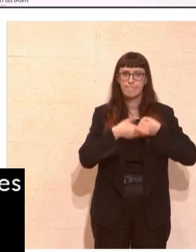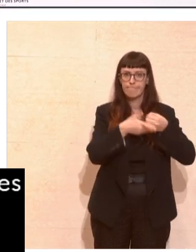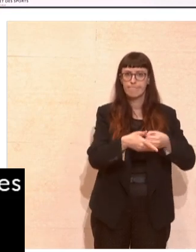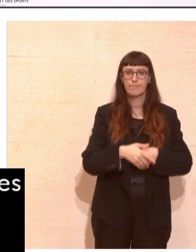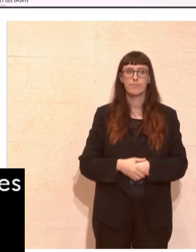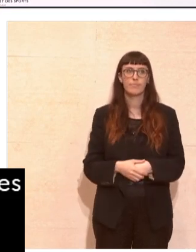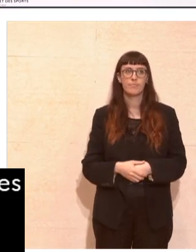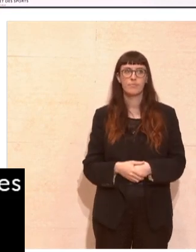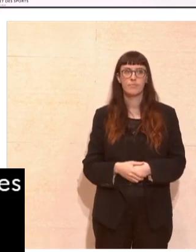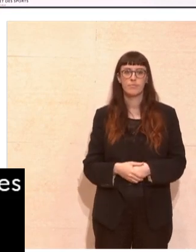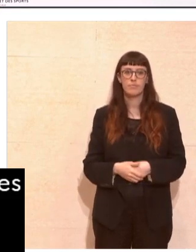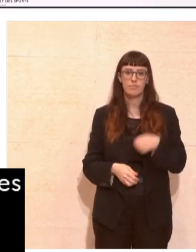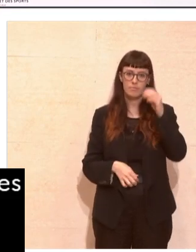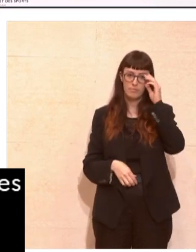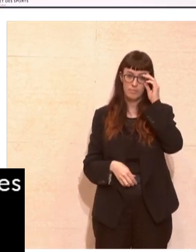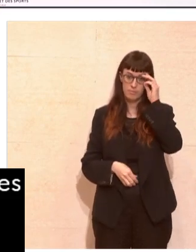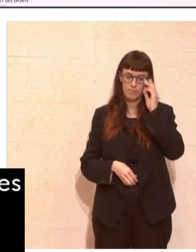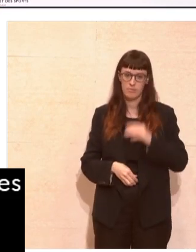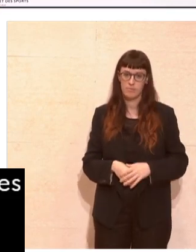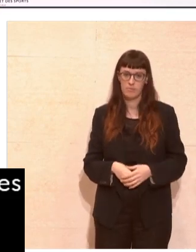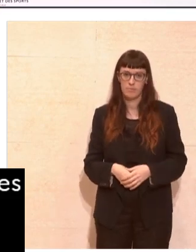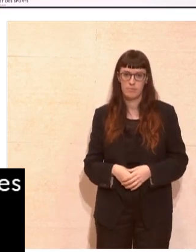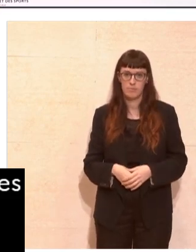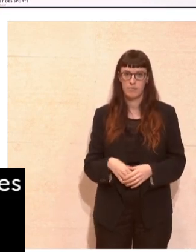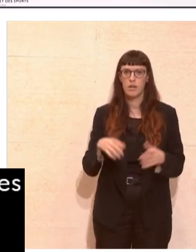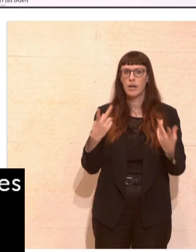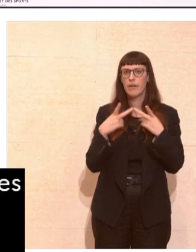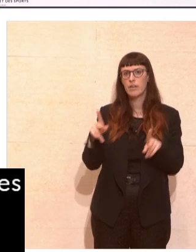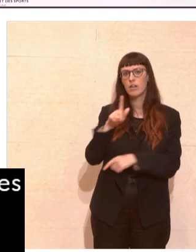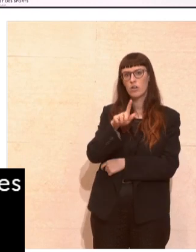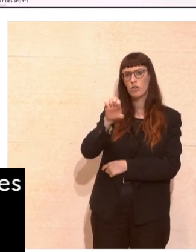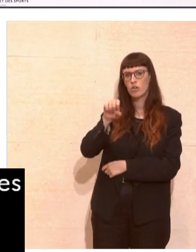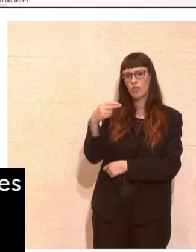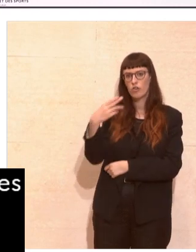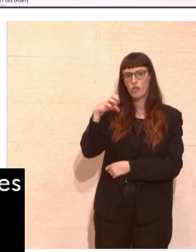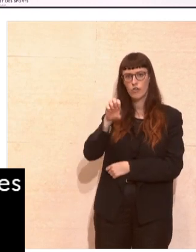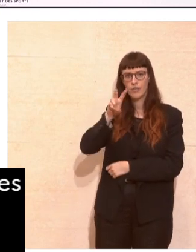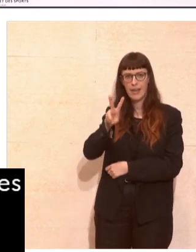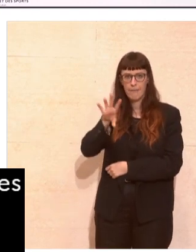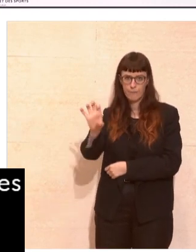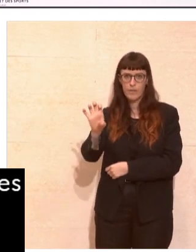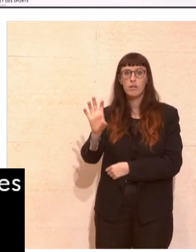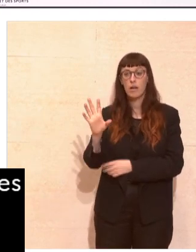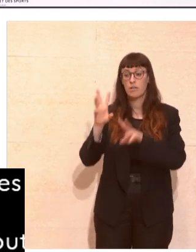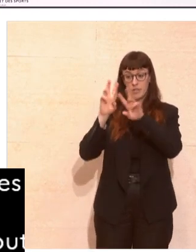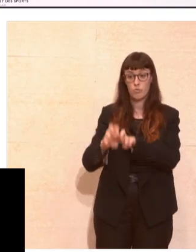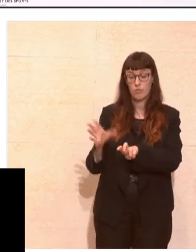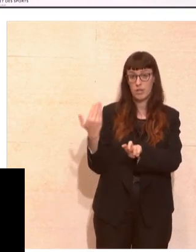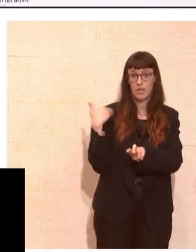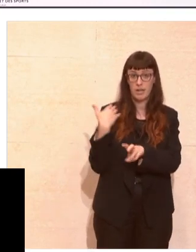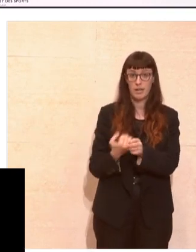vous parler d'une étude qu'on a menée à Genève il y a quelque temps. Le but, c'était de mesurer